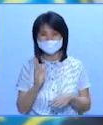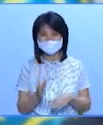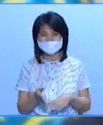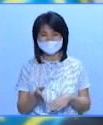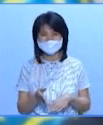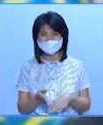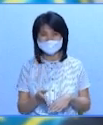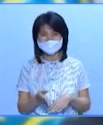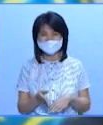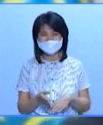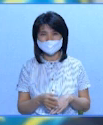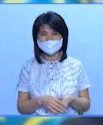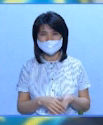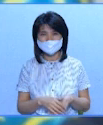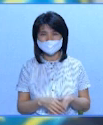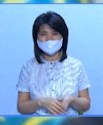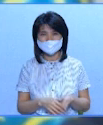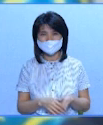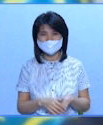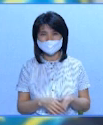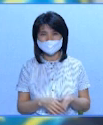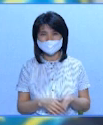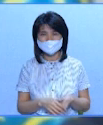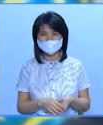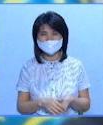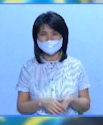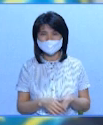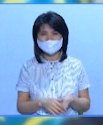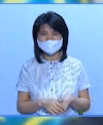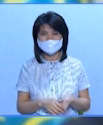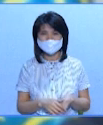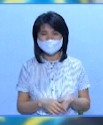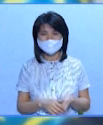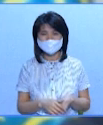шешімге қабылдауға соның бәрін результаттарын алып келеді деп ойлаймын.